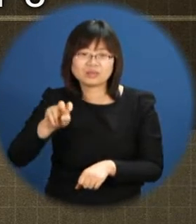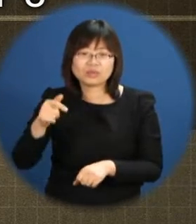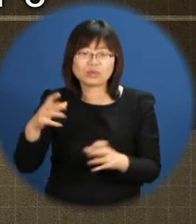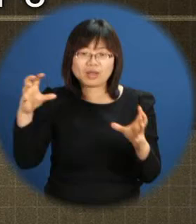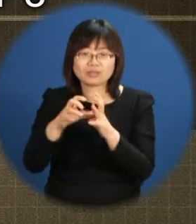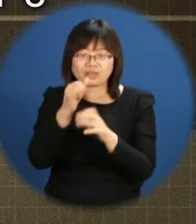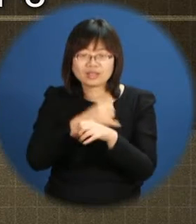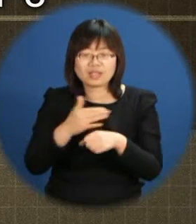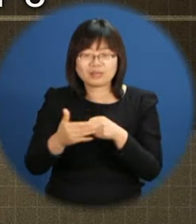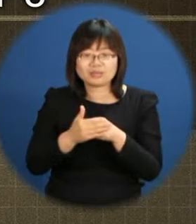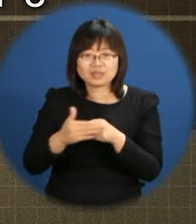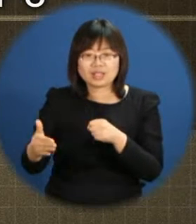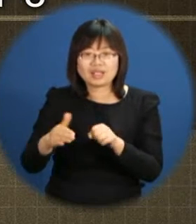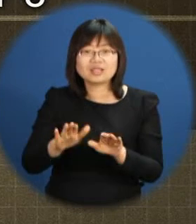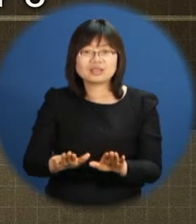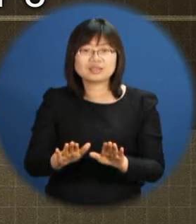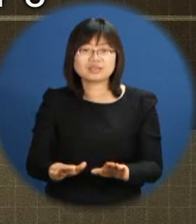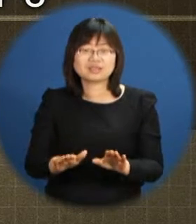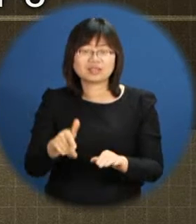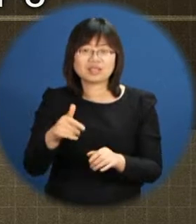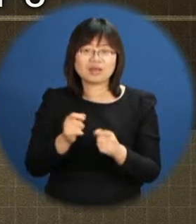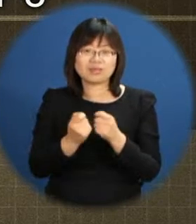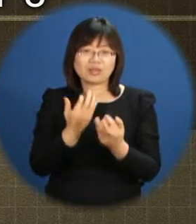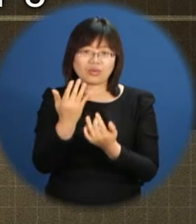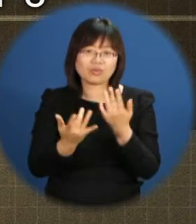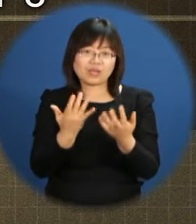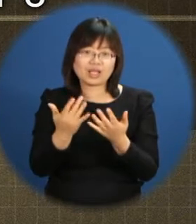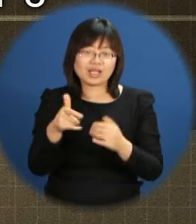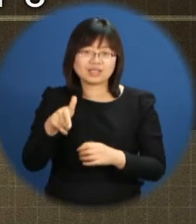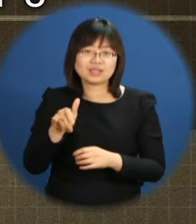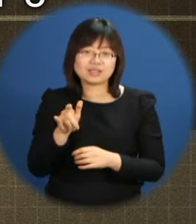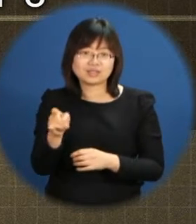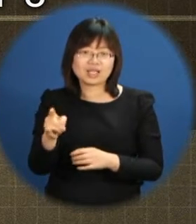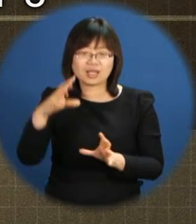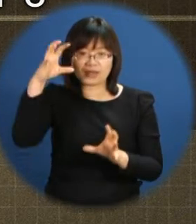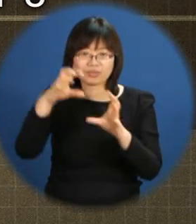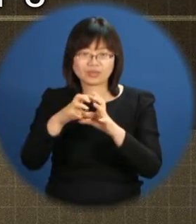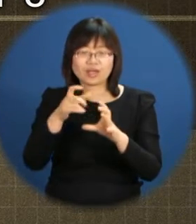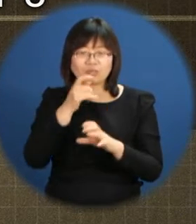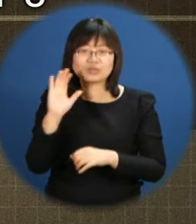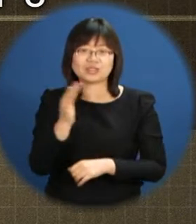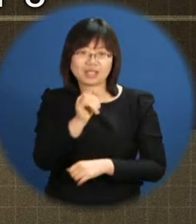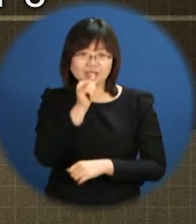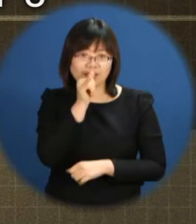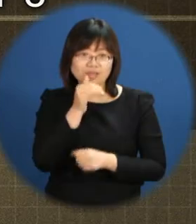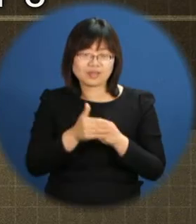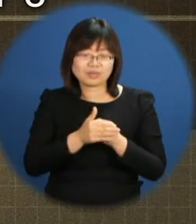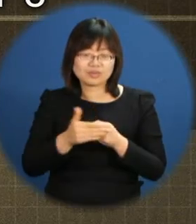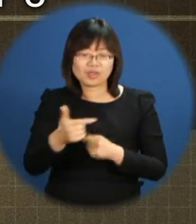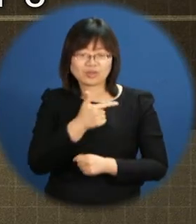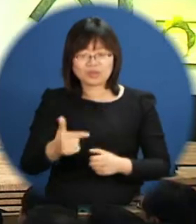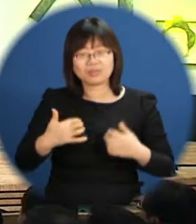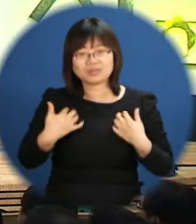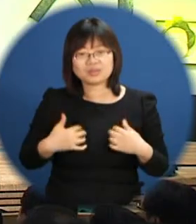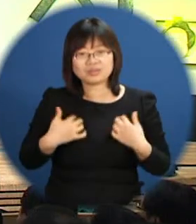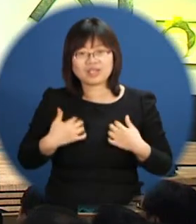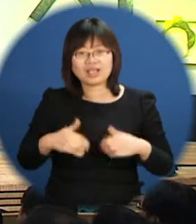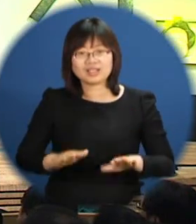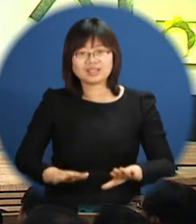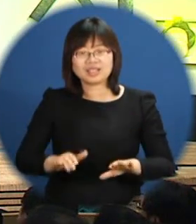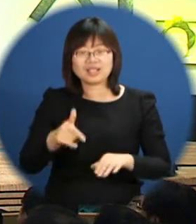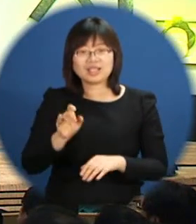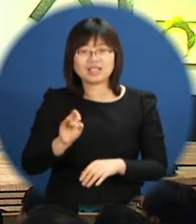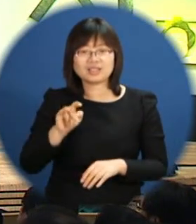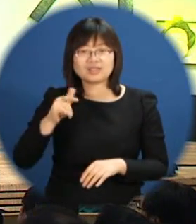이 산소가 나와서 이놈의 당연 썽 요 기체 랑 압출 면서 물이 됐다 그래서 너무 기뻐 가지고 이강연